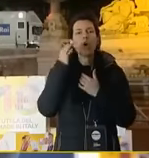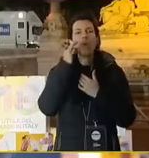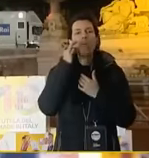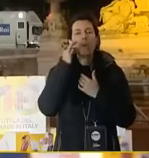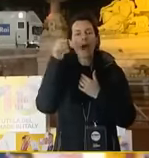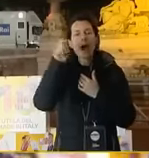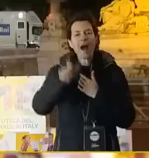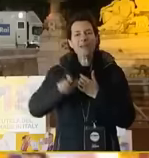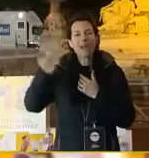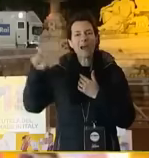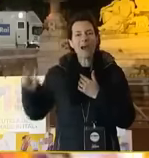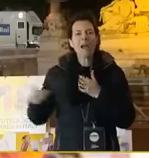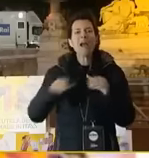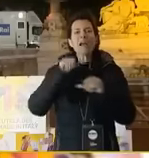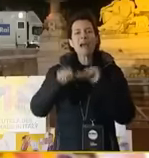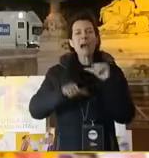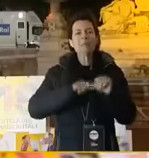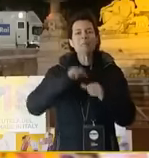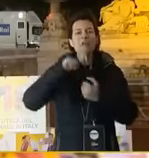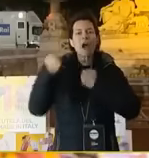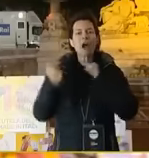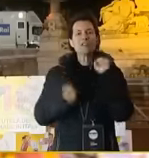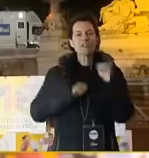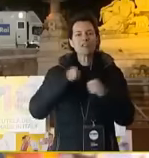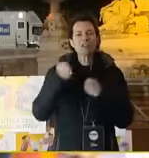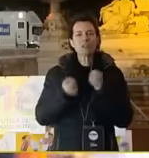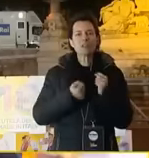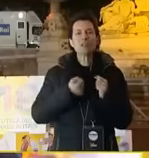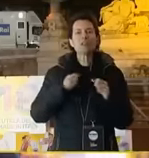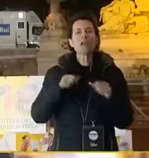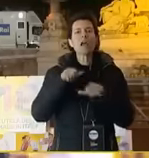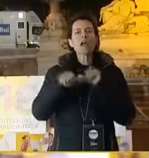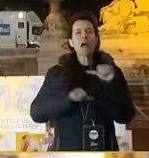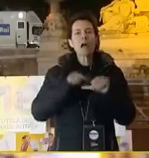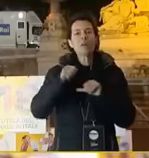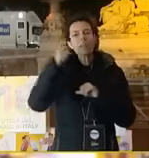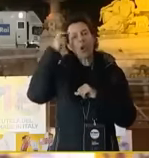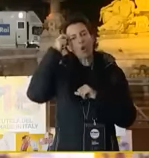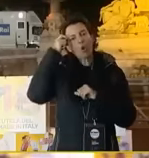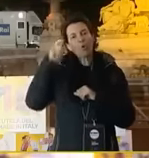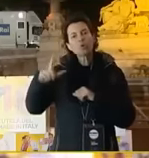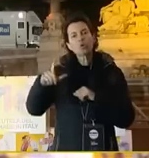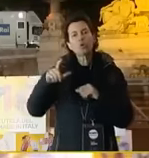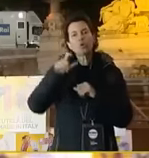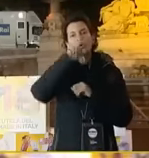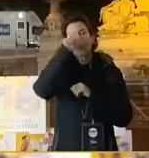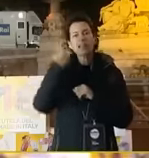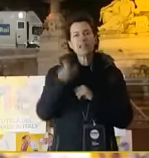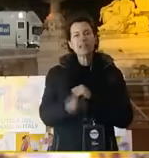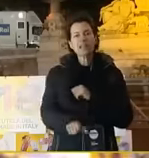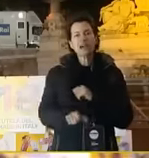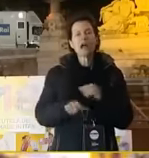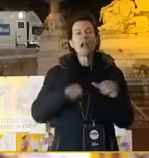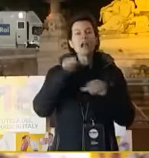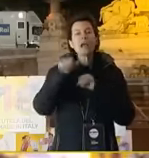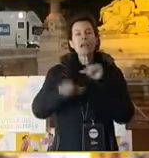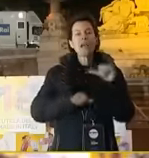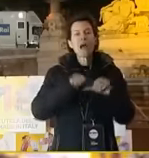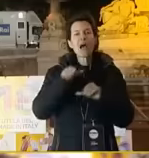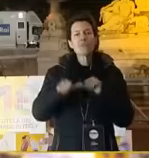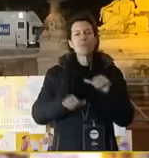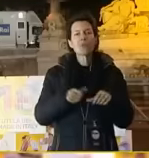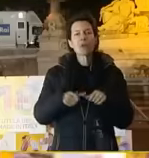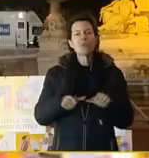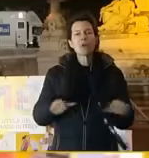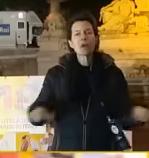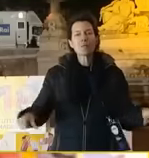dove cambiano atteggiamenti, dove cambia la cultura di un paese, dove cambia profondamente il modo di